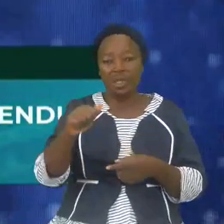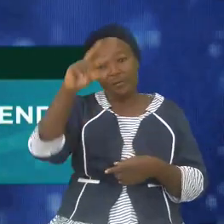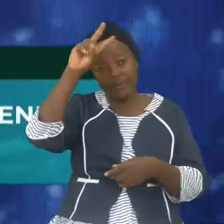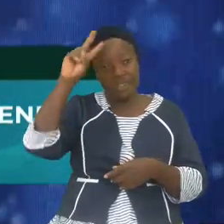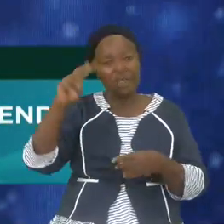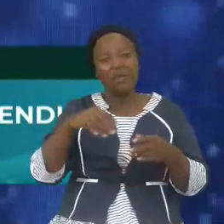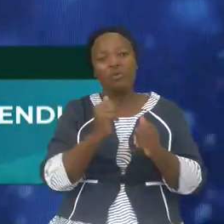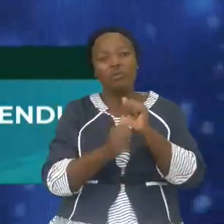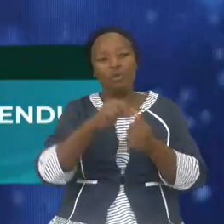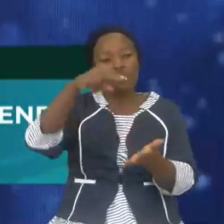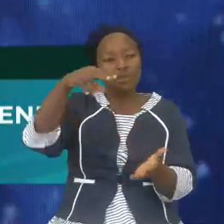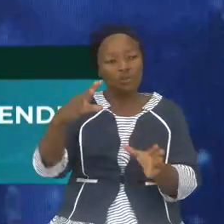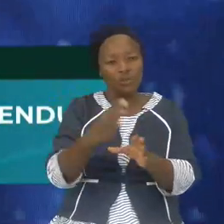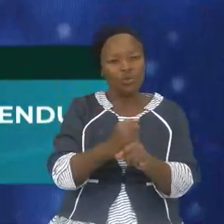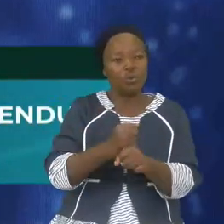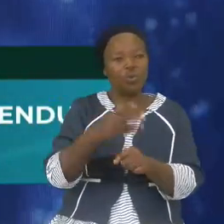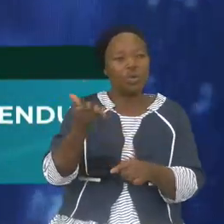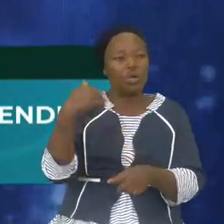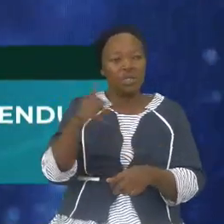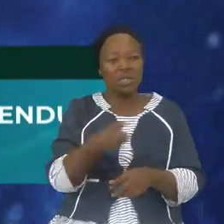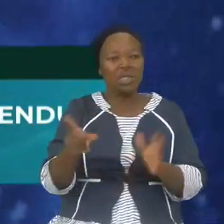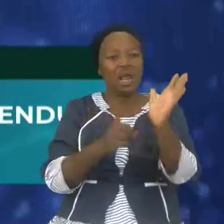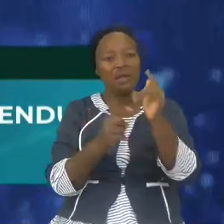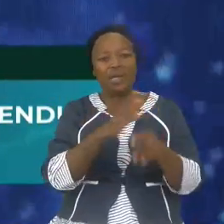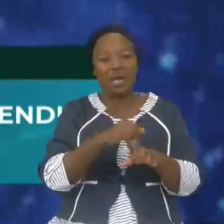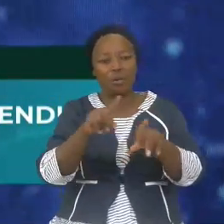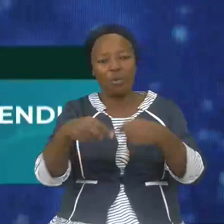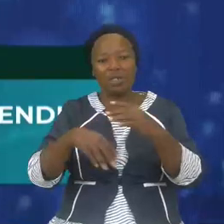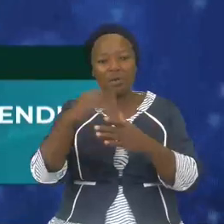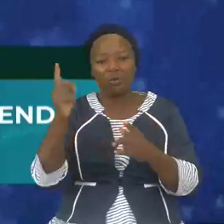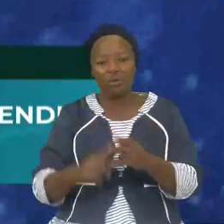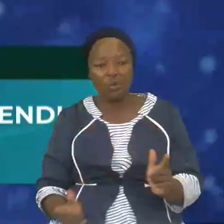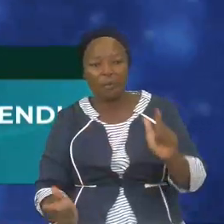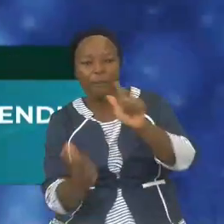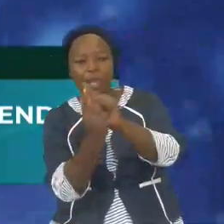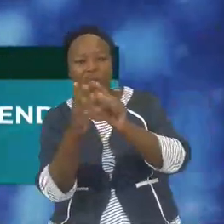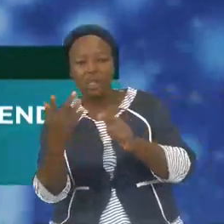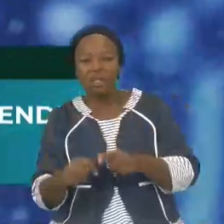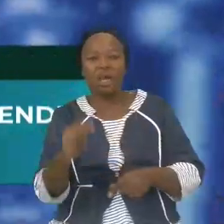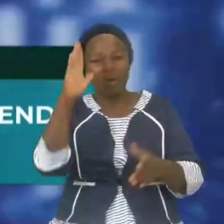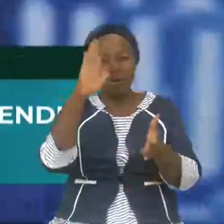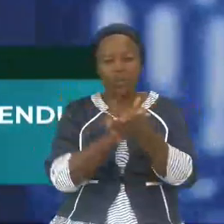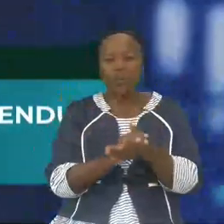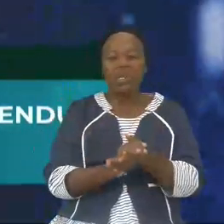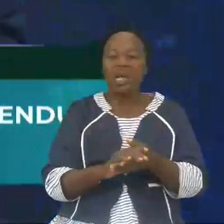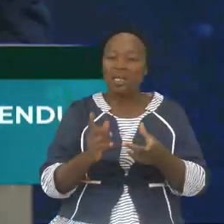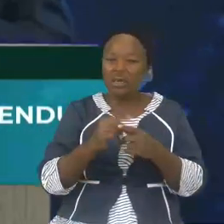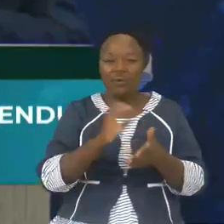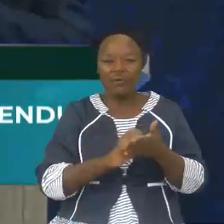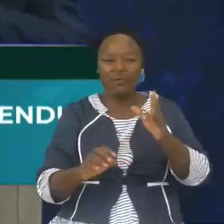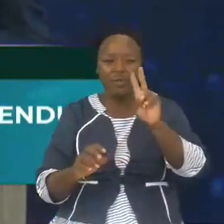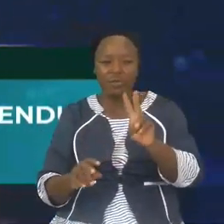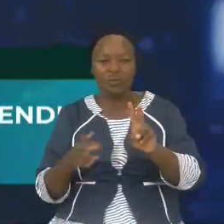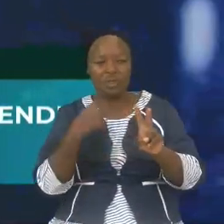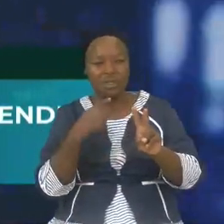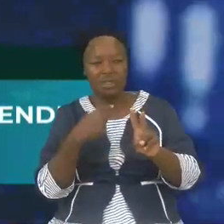10 vierges qui, ayant pris leur lampe, allaient à la rencontre de l'époux. Verset